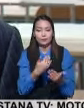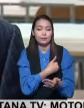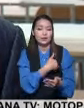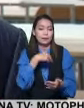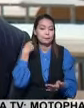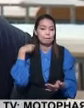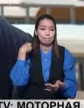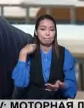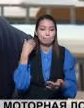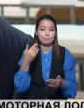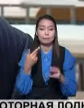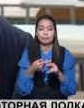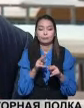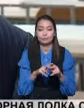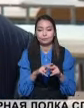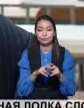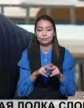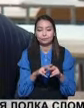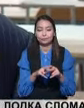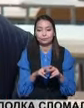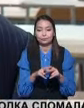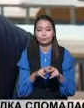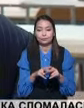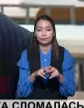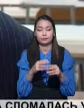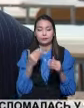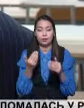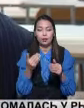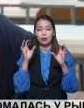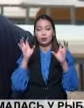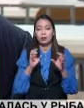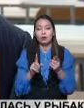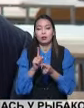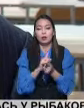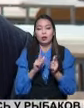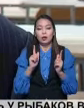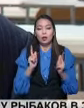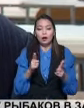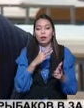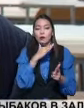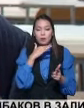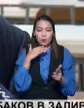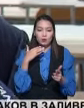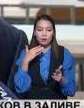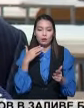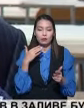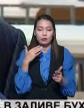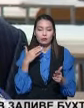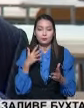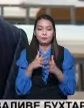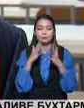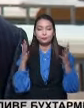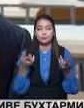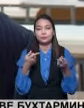президента Касым Жомарта Такаева, который после конституционной реформы сказал, что многие наиболее